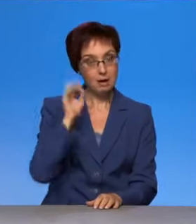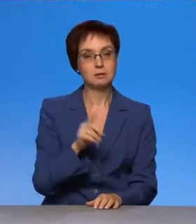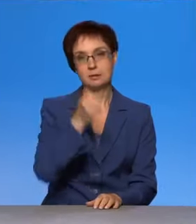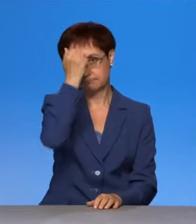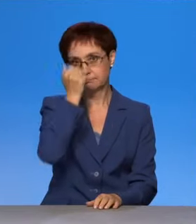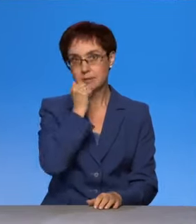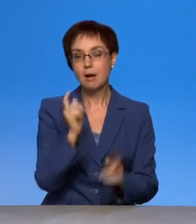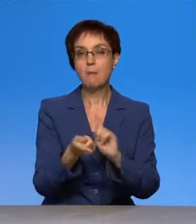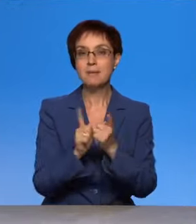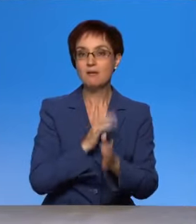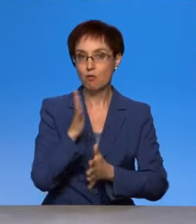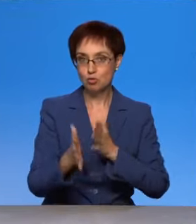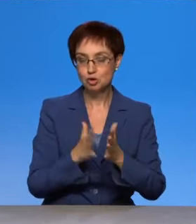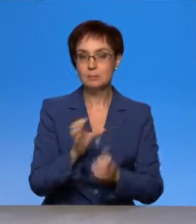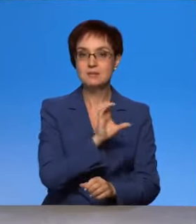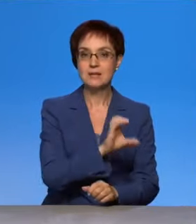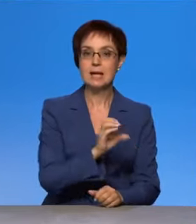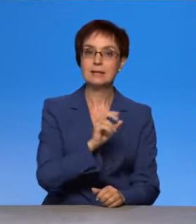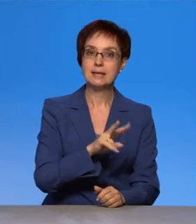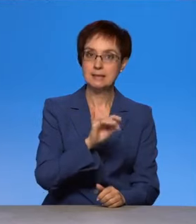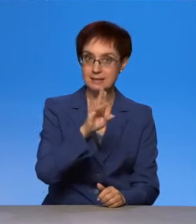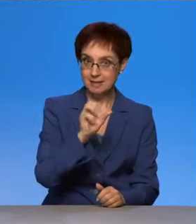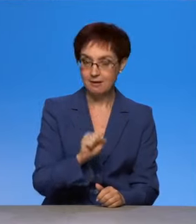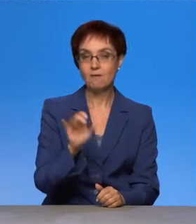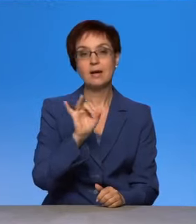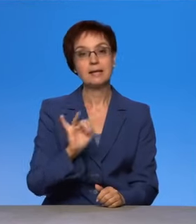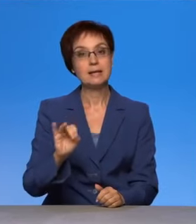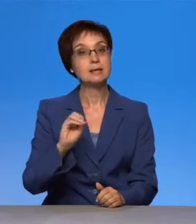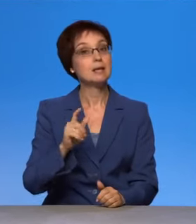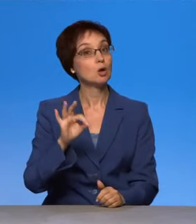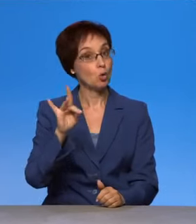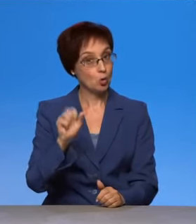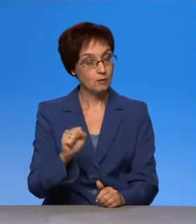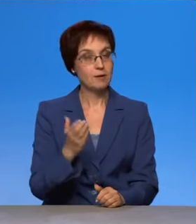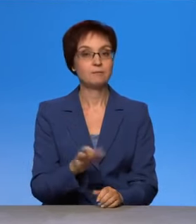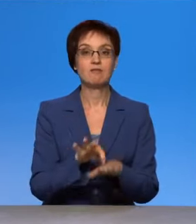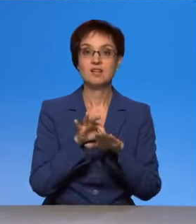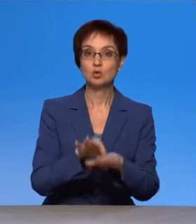Егорову, которые помогали нам провести нынешний эфир. Ольга Арсланова. Михаил